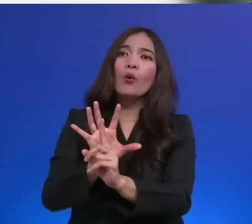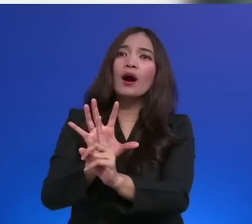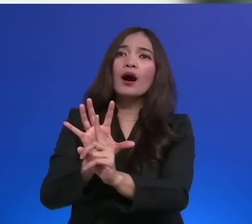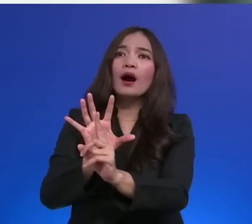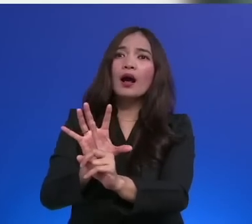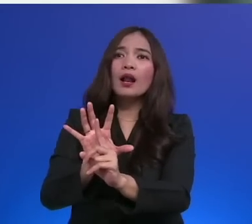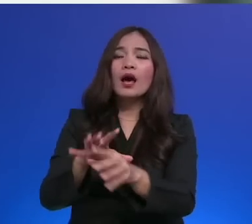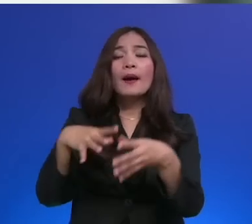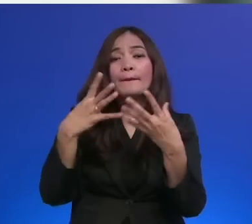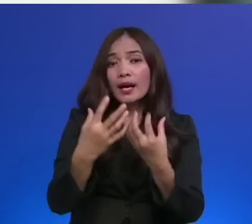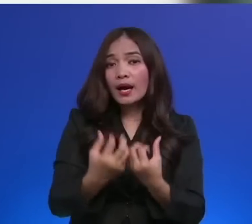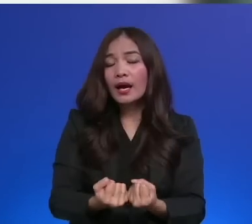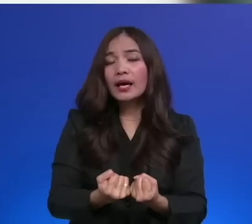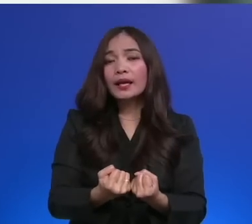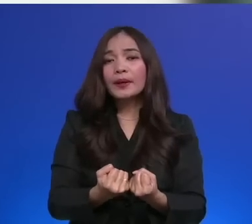pengawal